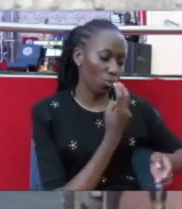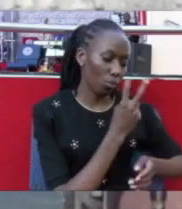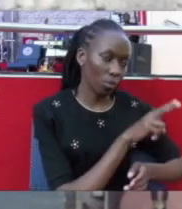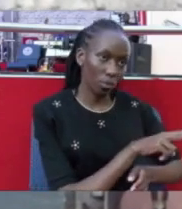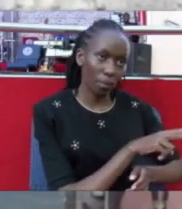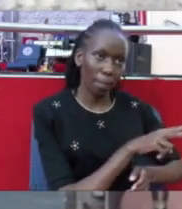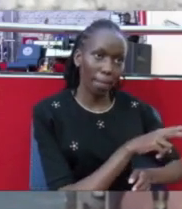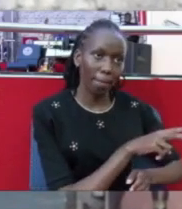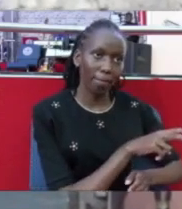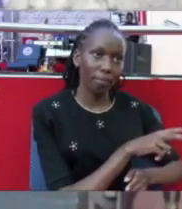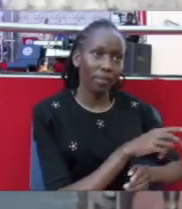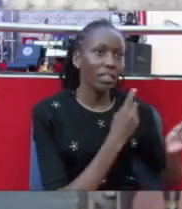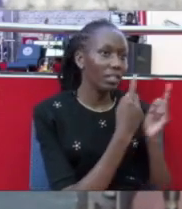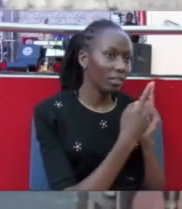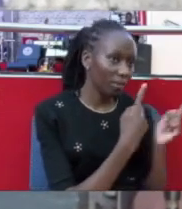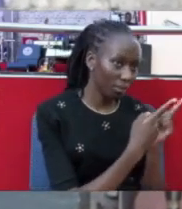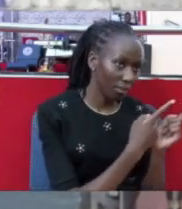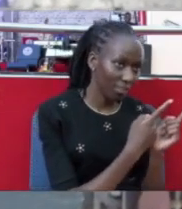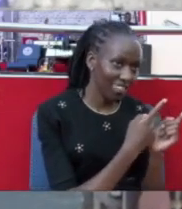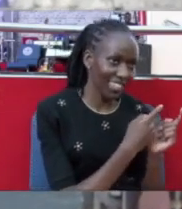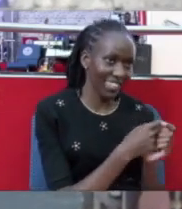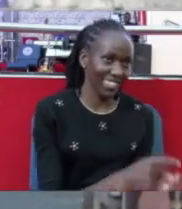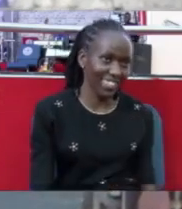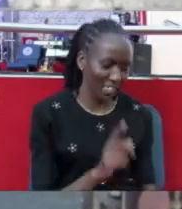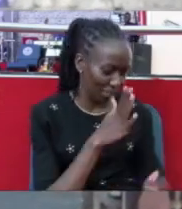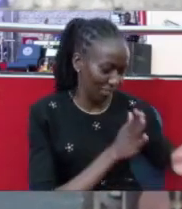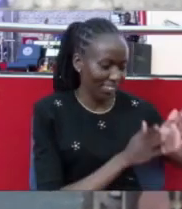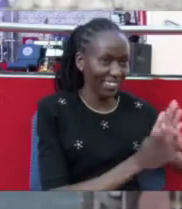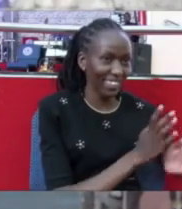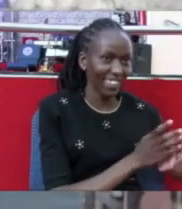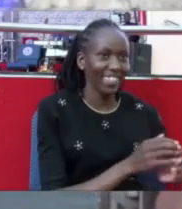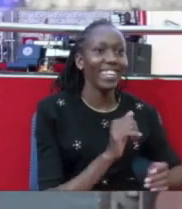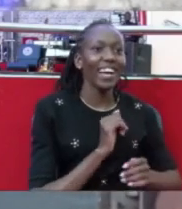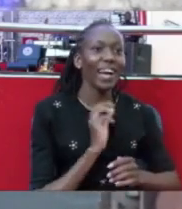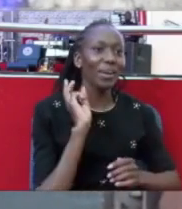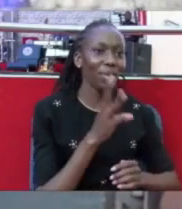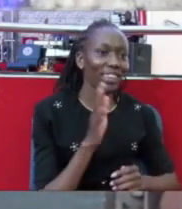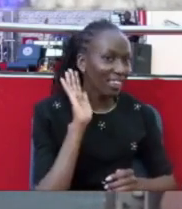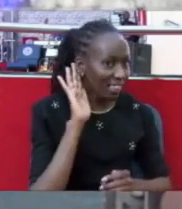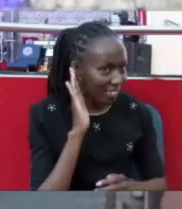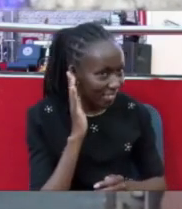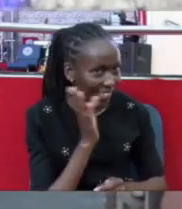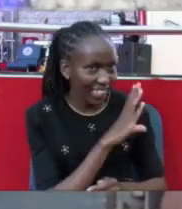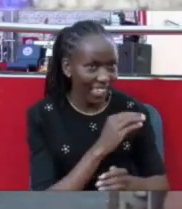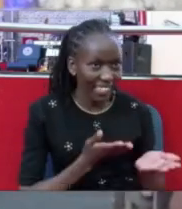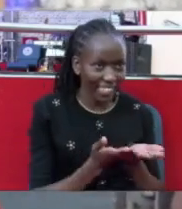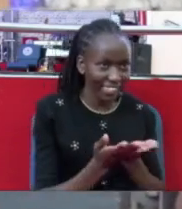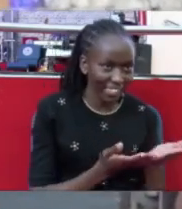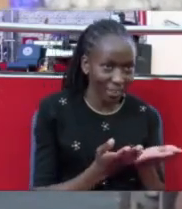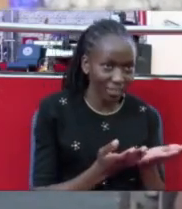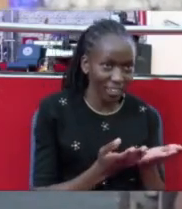umwangalie jirani yako, and tell them this, na umwambie hivi, I will obey and serve my God, kwamba nitamtii